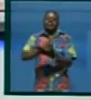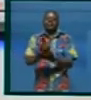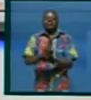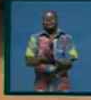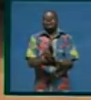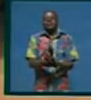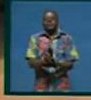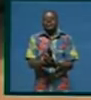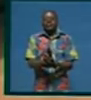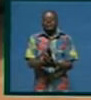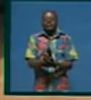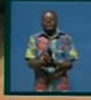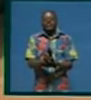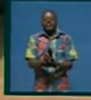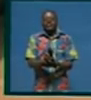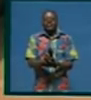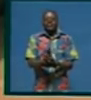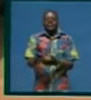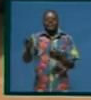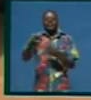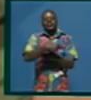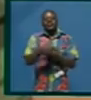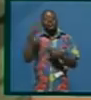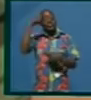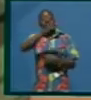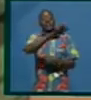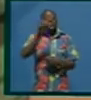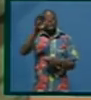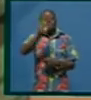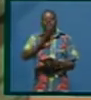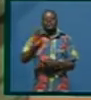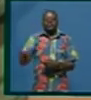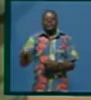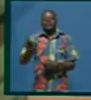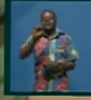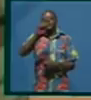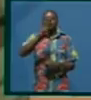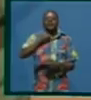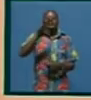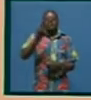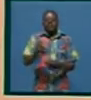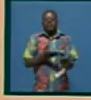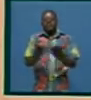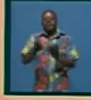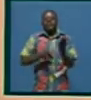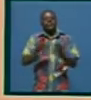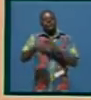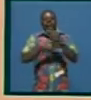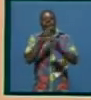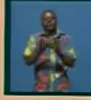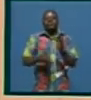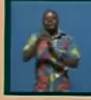Sano. Jour de gloire pour ces 499 appelés du SND, le Service national pour le développement. Entre